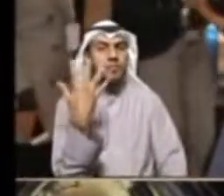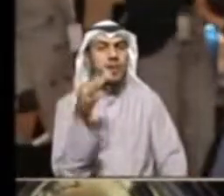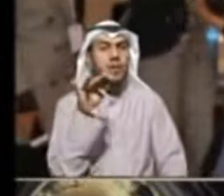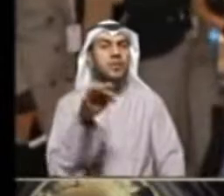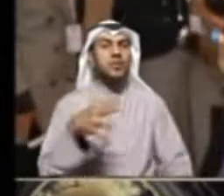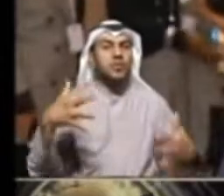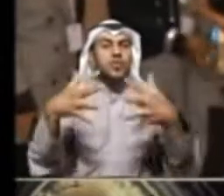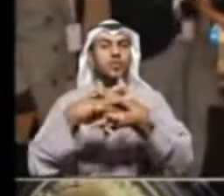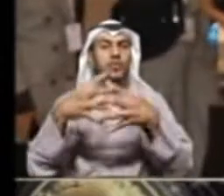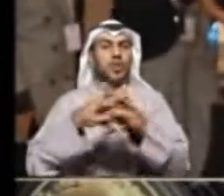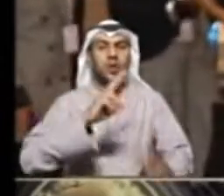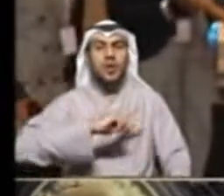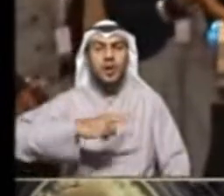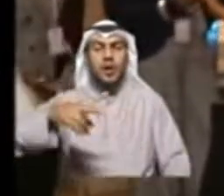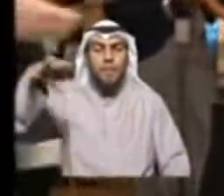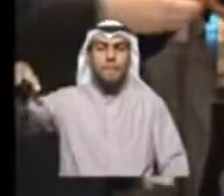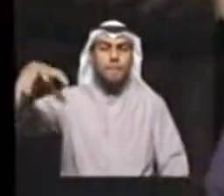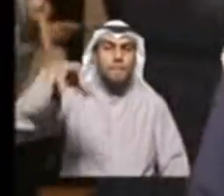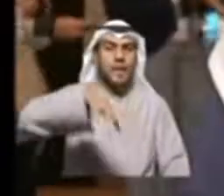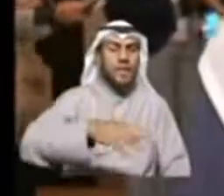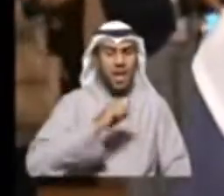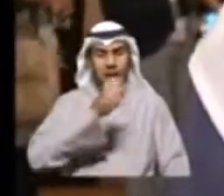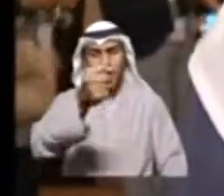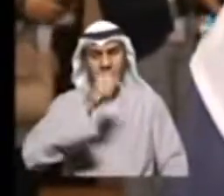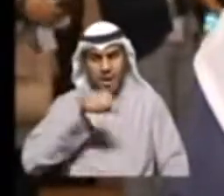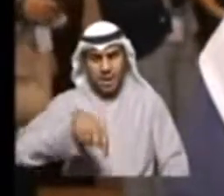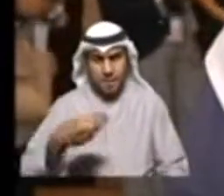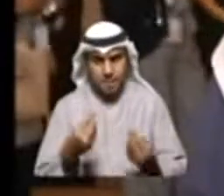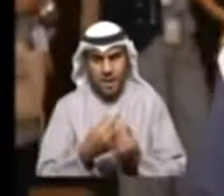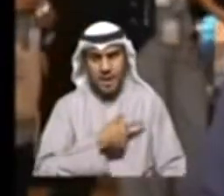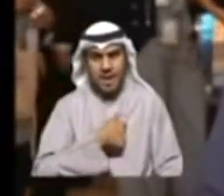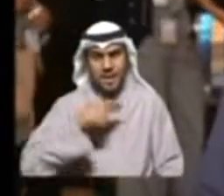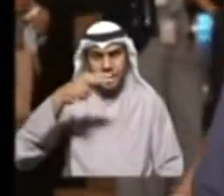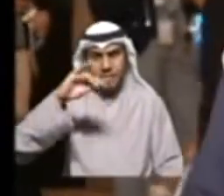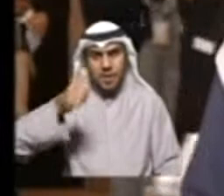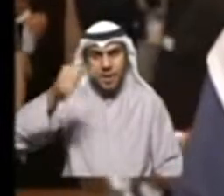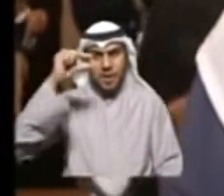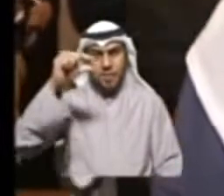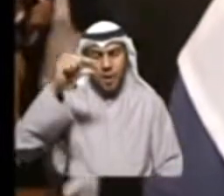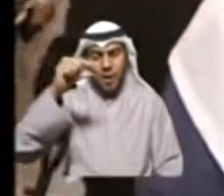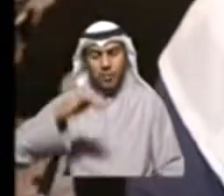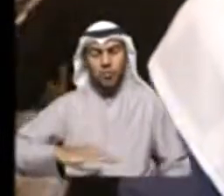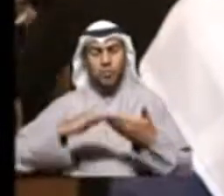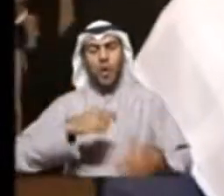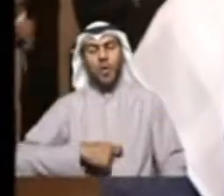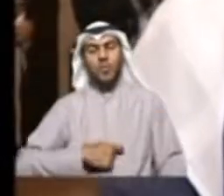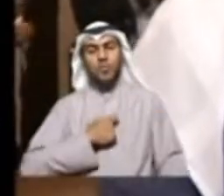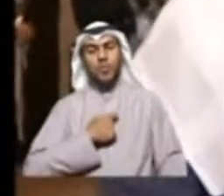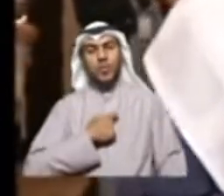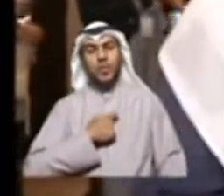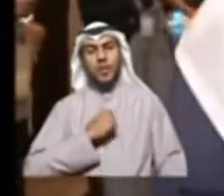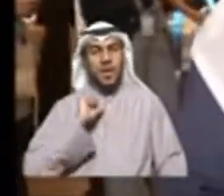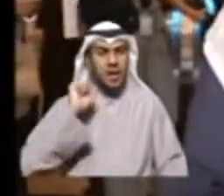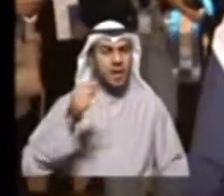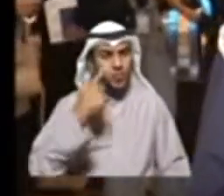دول عديدة. ولمزيد من التفاصيل ينضم معنا السيد عماد عبد الله الزيد، مساعد مدير العام لغرفة التجارة